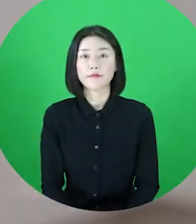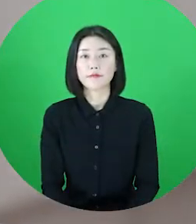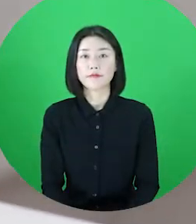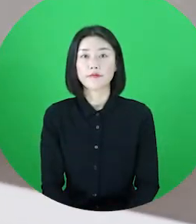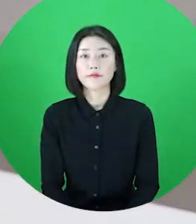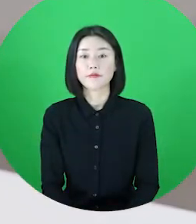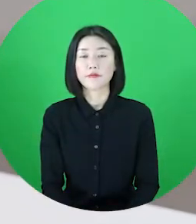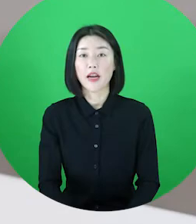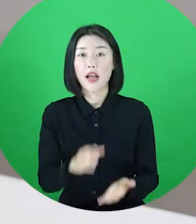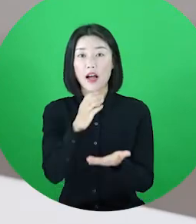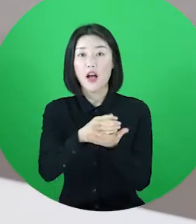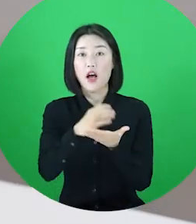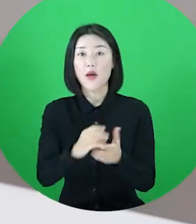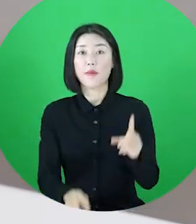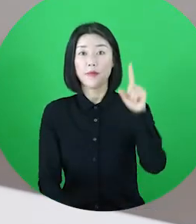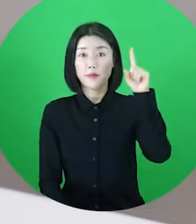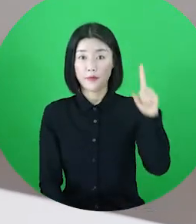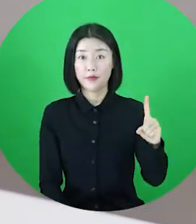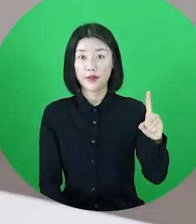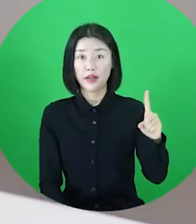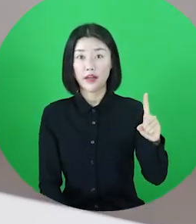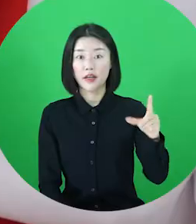한 컵,